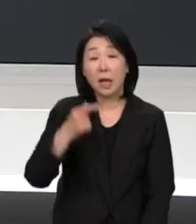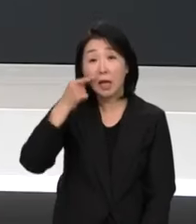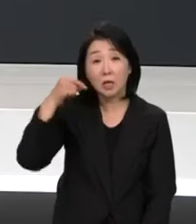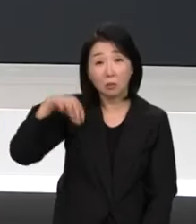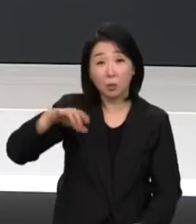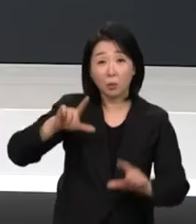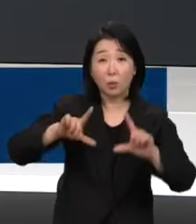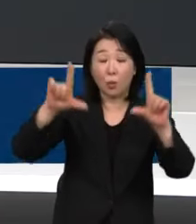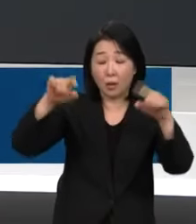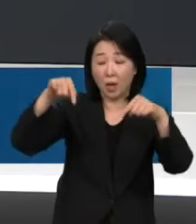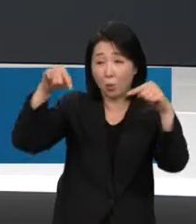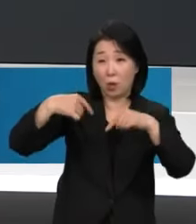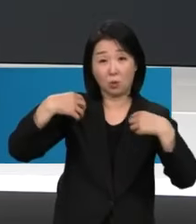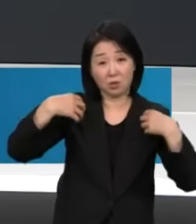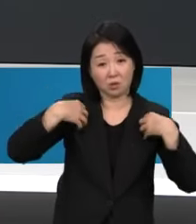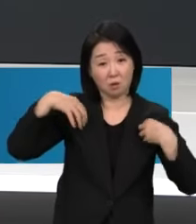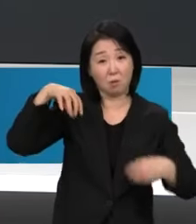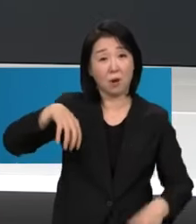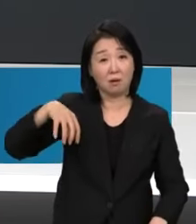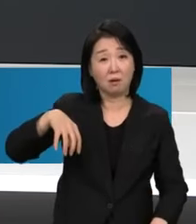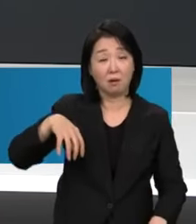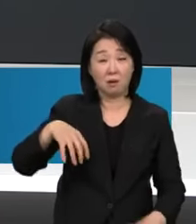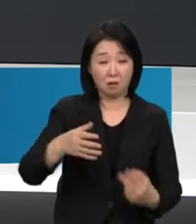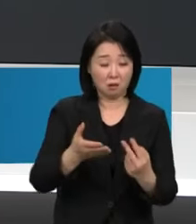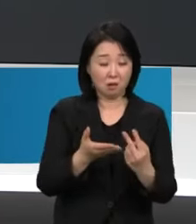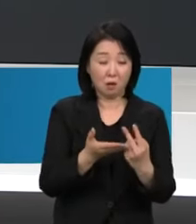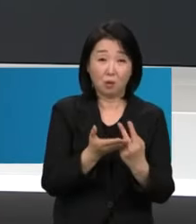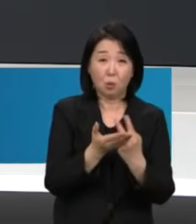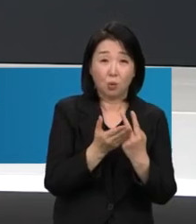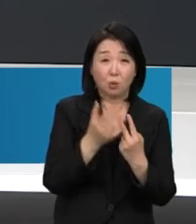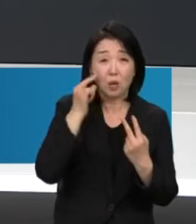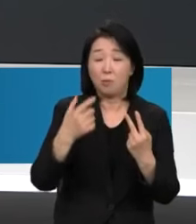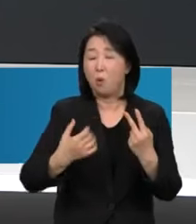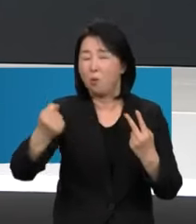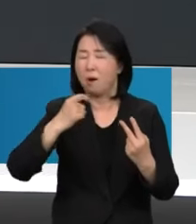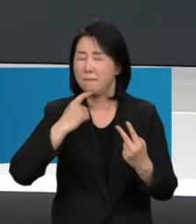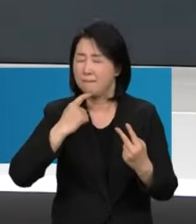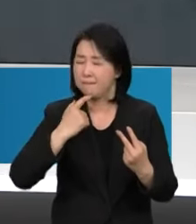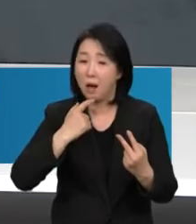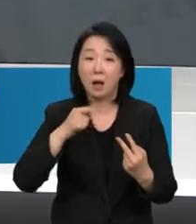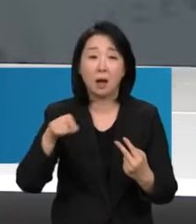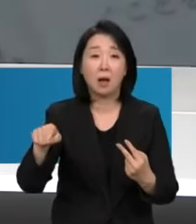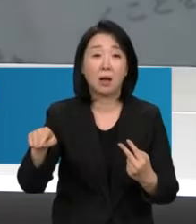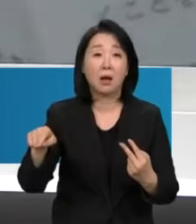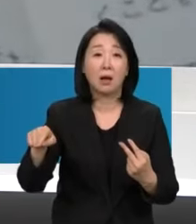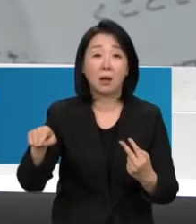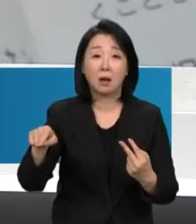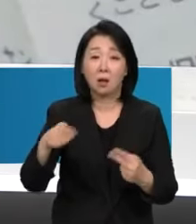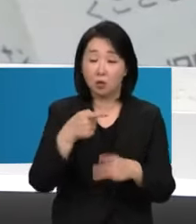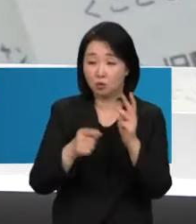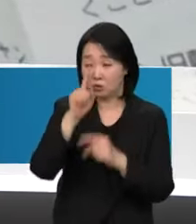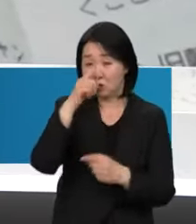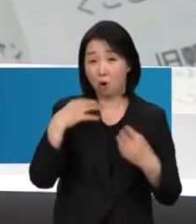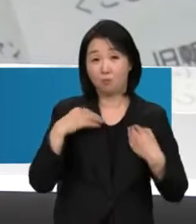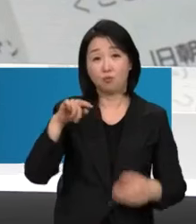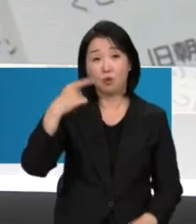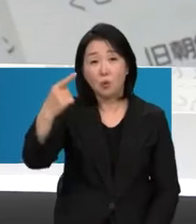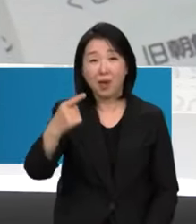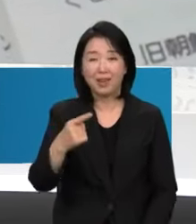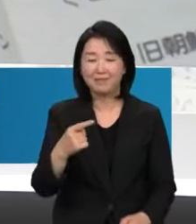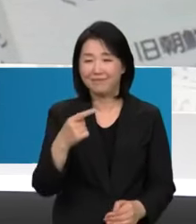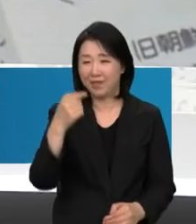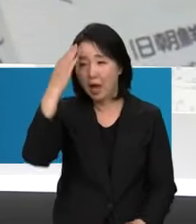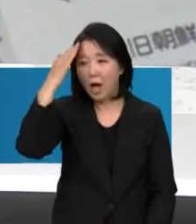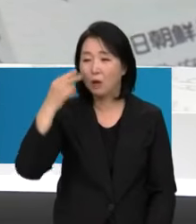일본이 올해도 외교청사에서 독도가 일본 땅이란 억지 주장을 이어갔습니다. 다만 윤석열 정부 이후 크게